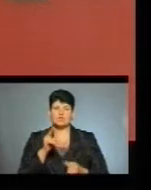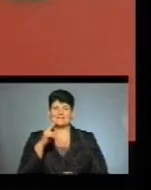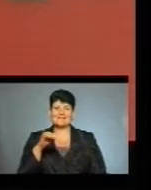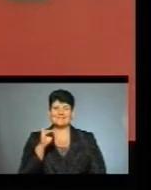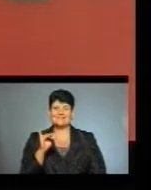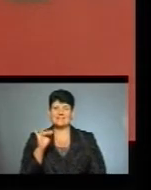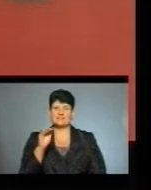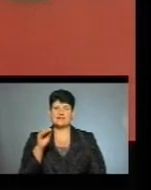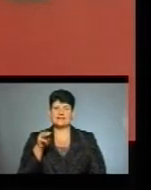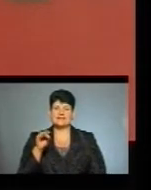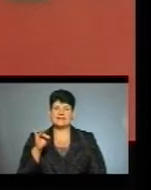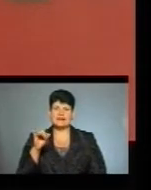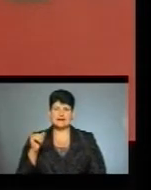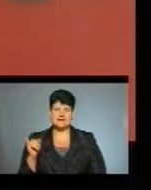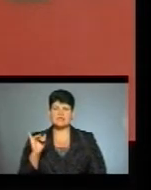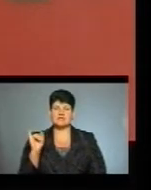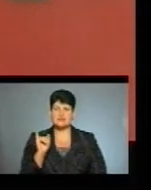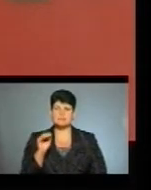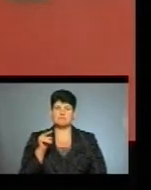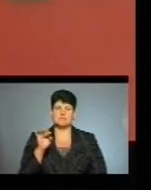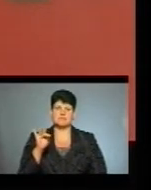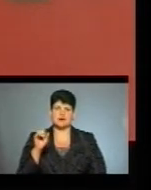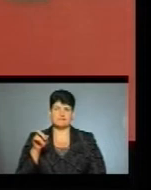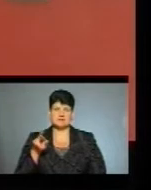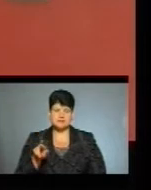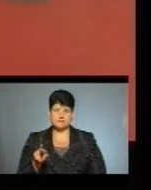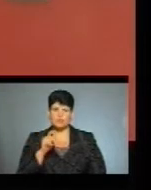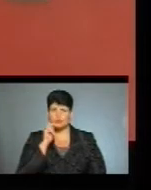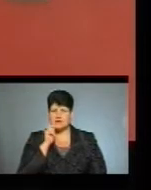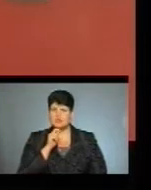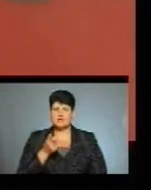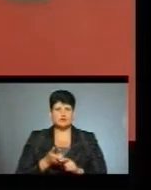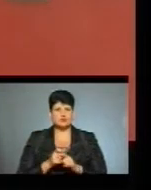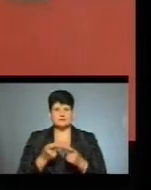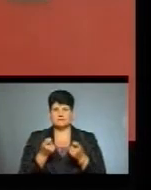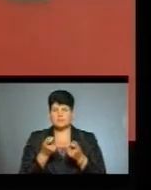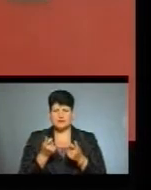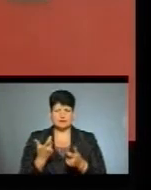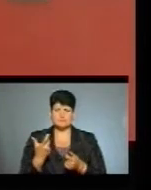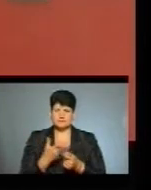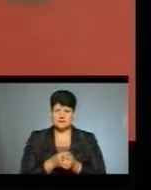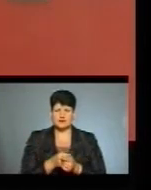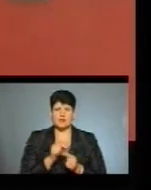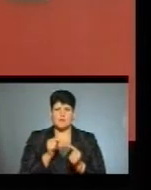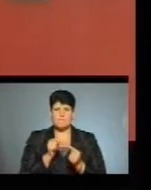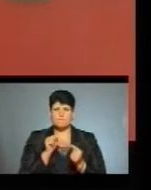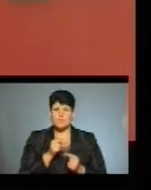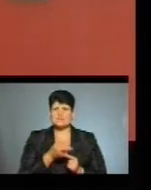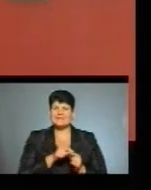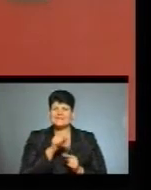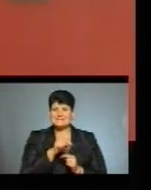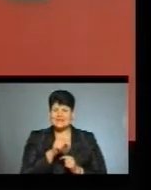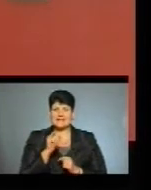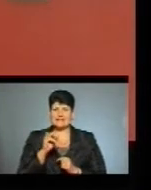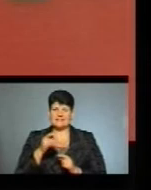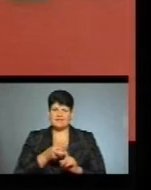правця «Вакциновані, значить, захищені». В Україні вкрай низький рівень охоплення щепленням від цієї інфекції. Вакциновані